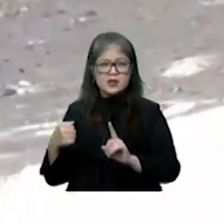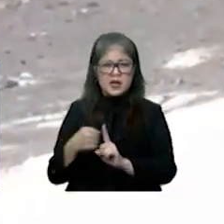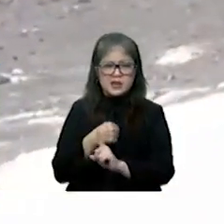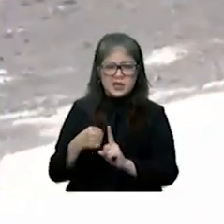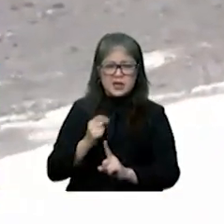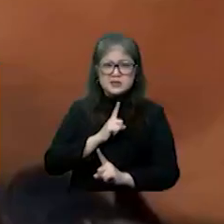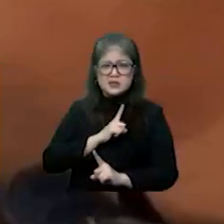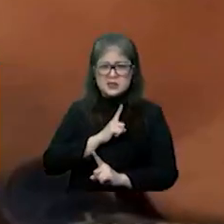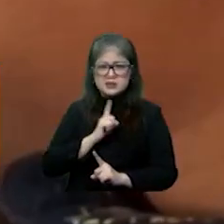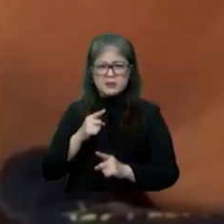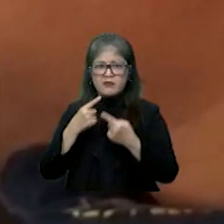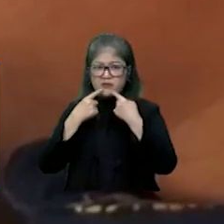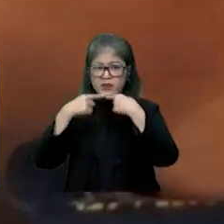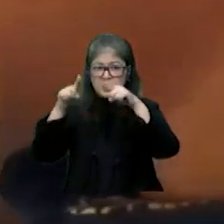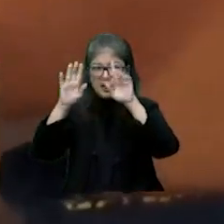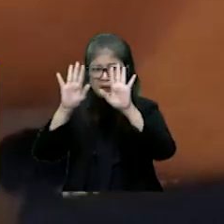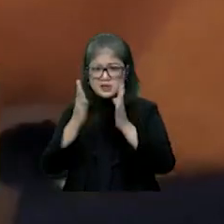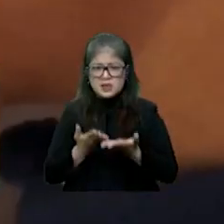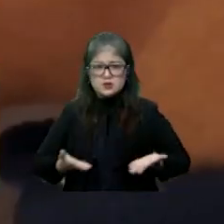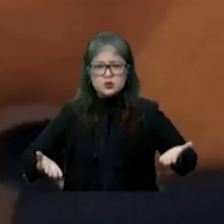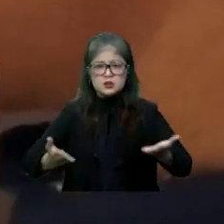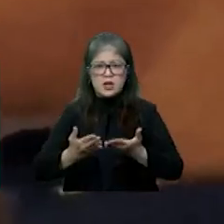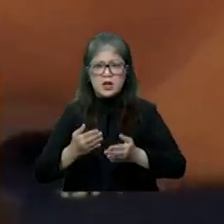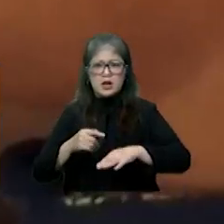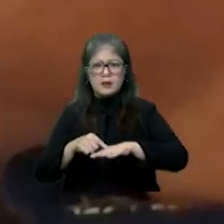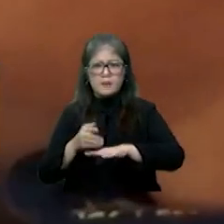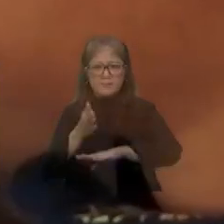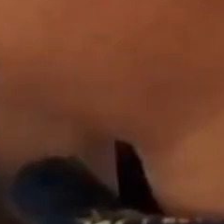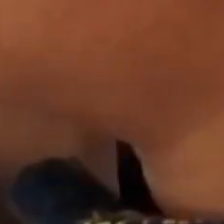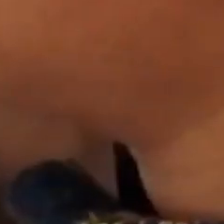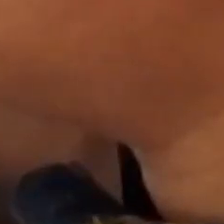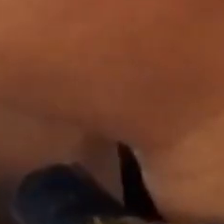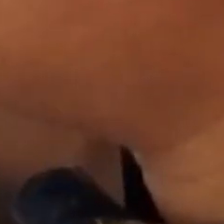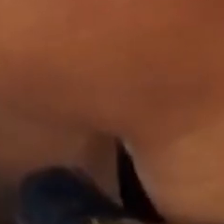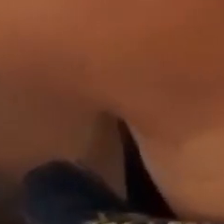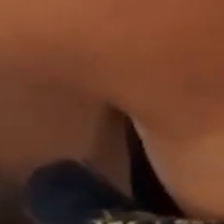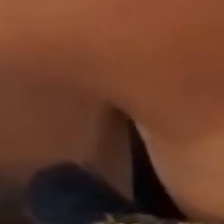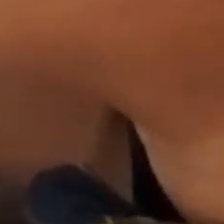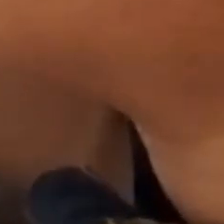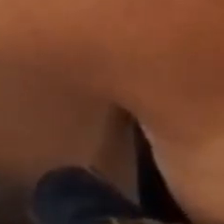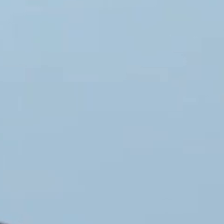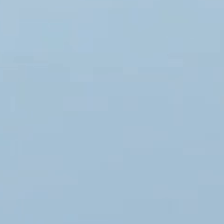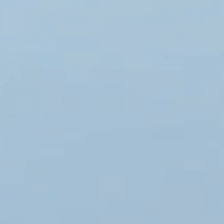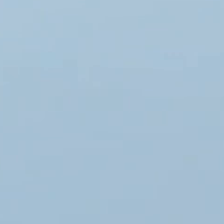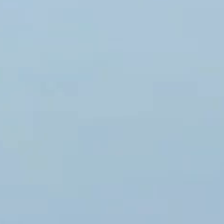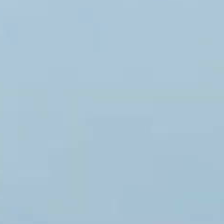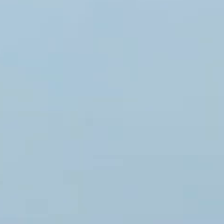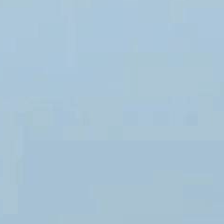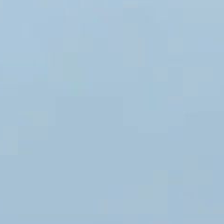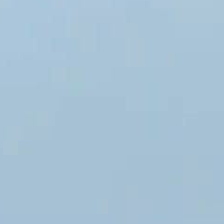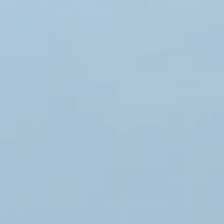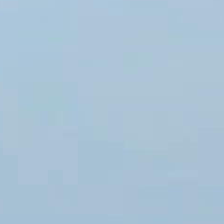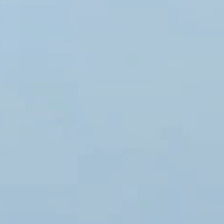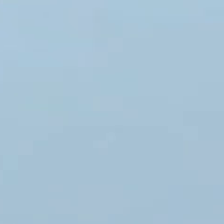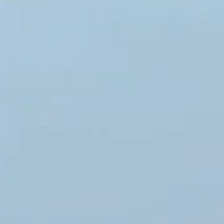media sosial. Mereka nekat menggores lengan tangannya sendiri menggunakan alat kesehatan jenis GDA stick yang dibeli dari pedagang keliling.